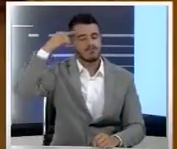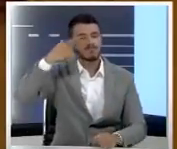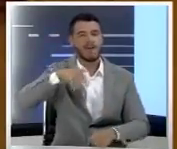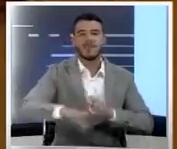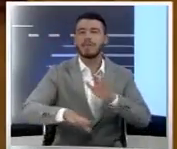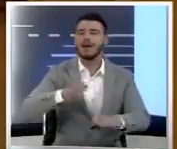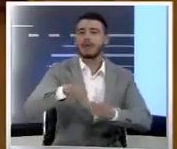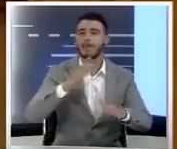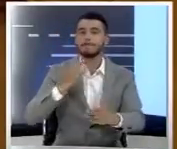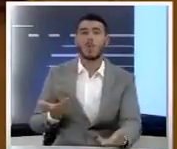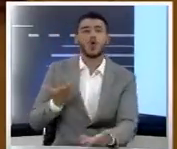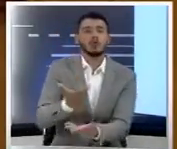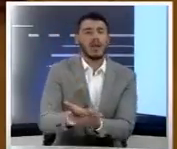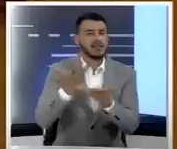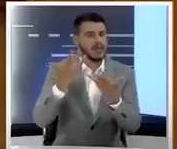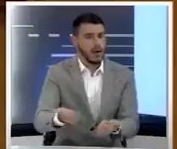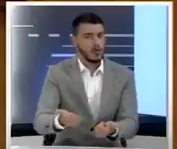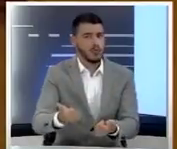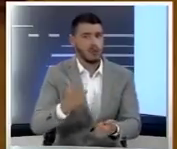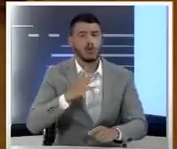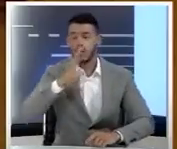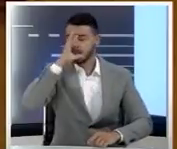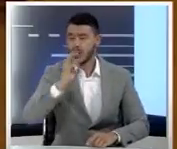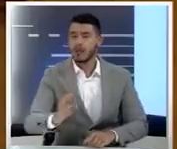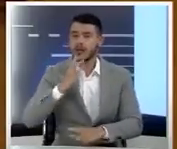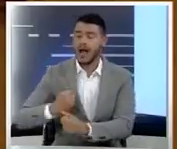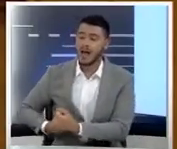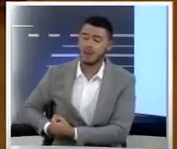προτάσεις, έχουμε την ιστορία με το μέρος μας και γι' αυτό θα κερδίσουμε τελικά.